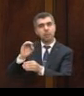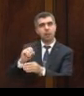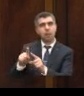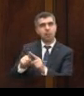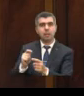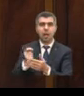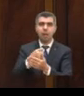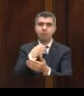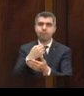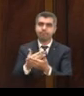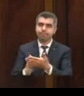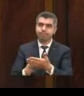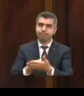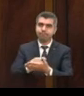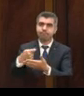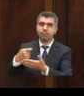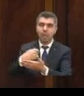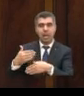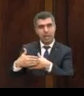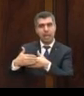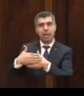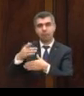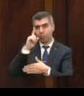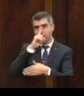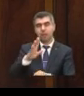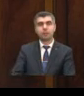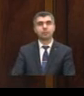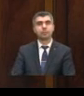الطلب، واللي كنتمنوا أنه يكون في القريب العاجل.